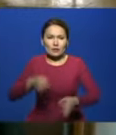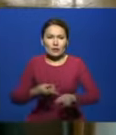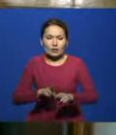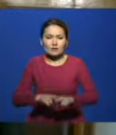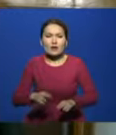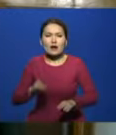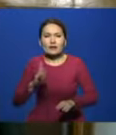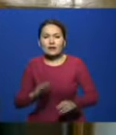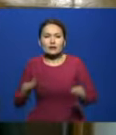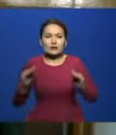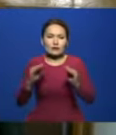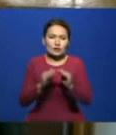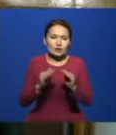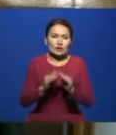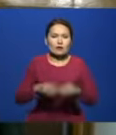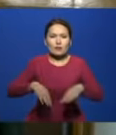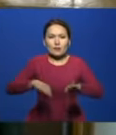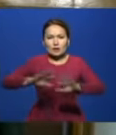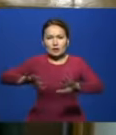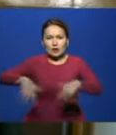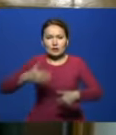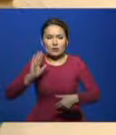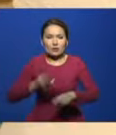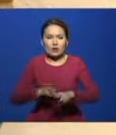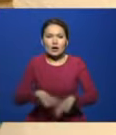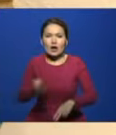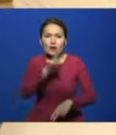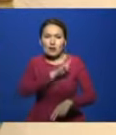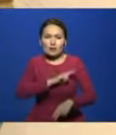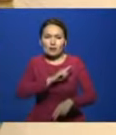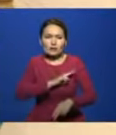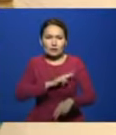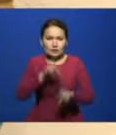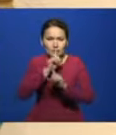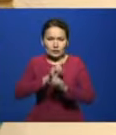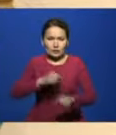тәркіленсін. Сонымен қатар мемлекеттік органдарда қызмет атқару құқығынан 7 жылға айырылсын.